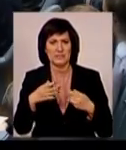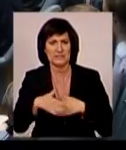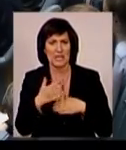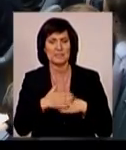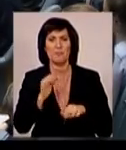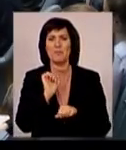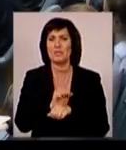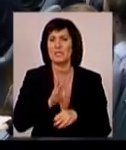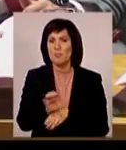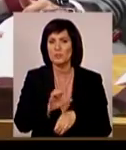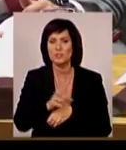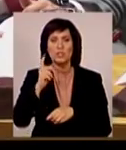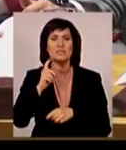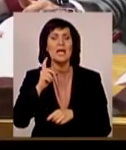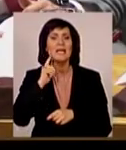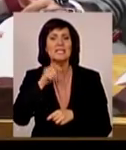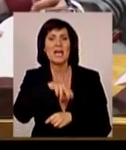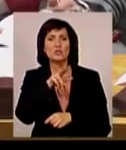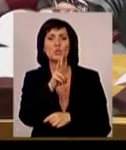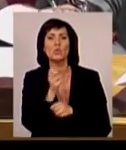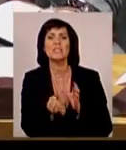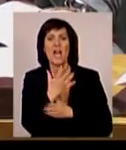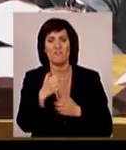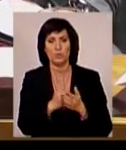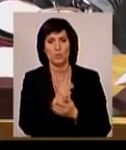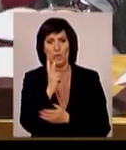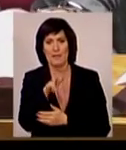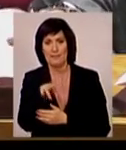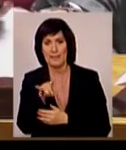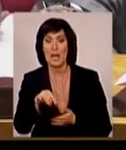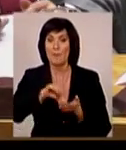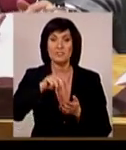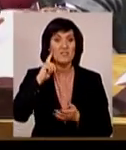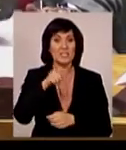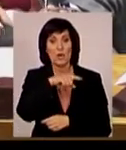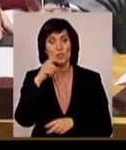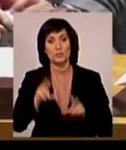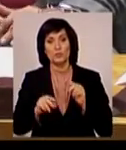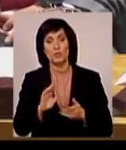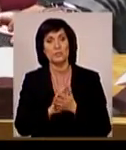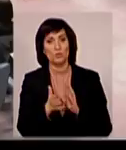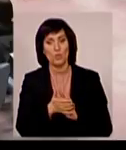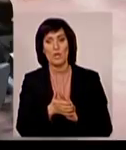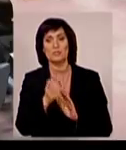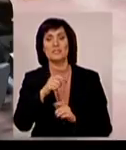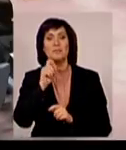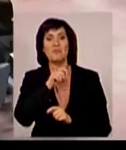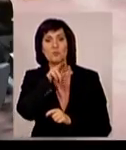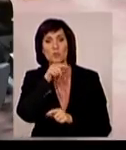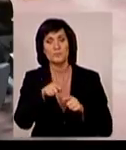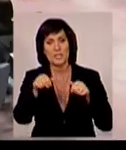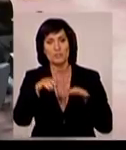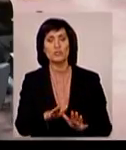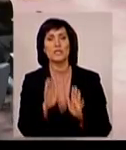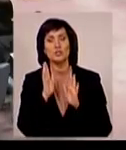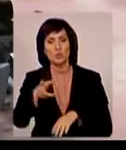Зокрема, припинити постачати китайську нафту до КНДР. Водночас, представники Китаю та Росії вважають, що ситуацію з Північною Кореєю потрібно вирішувати